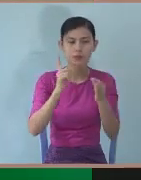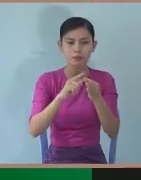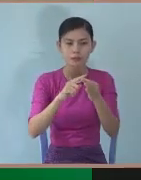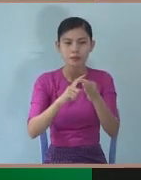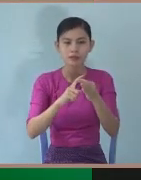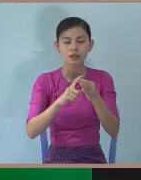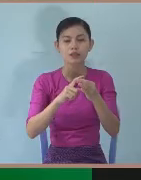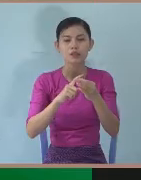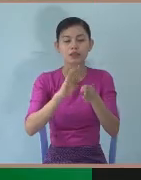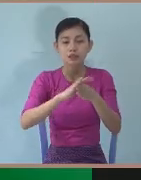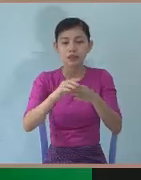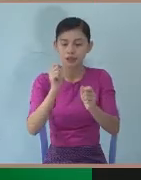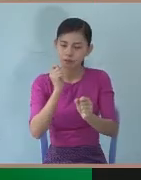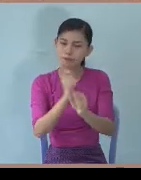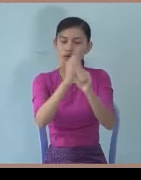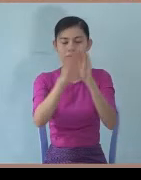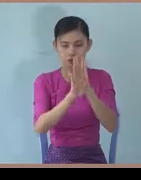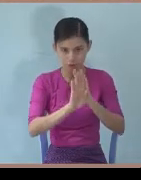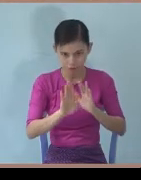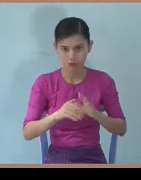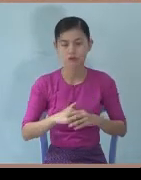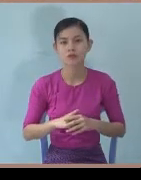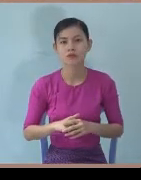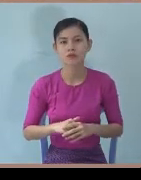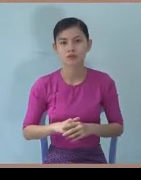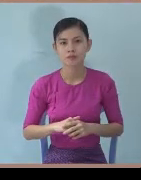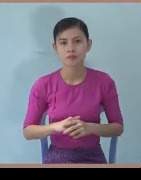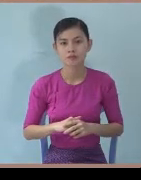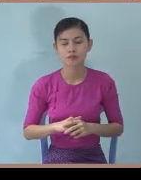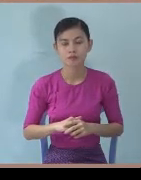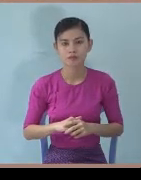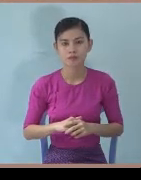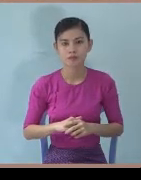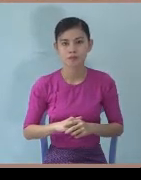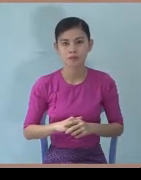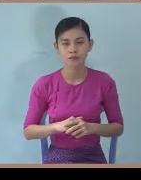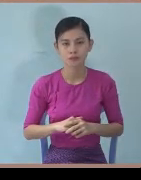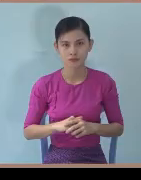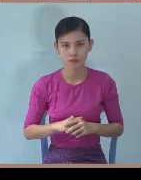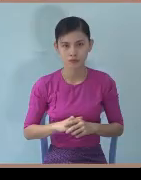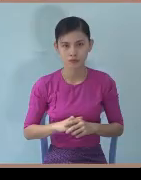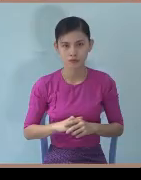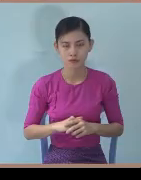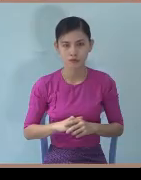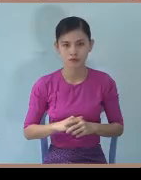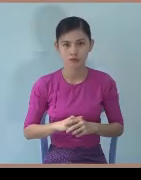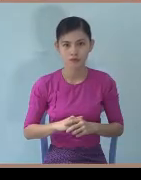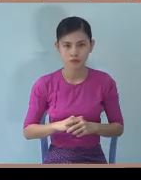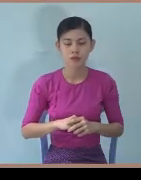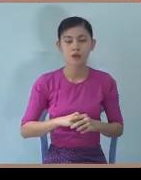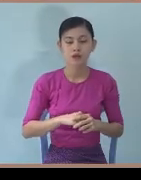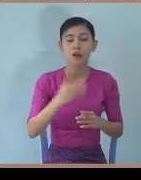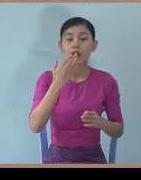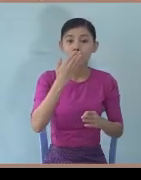များကြီးပြင်ဝန်းမှန်သွားဖို့ကြိပါတယ်ဒါပေမဲ့ academic study ဘိုင်းမှာအရန်အားနည်းချက်တွေရှိနေတယ်